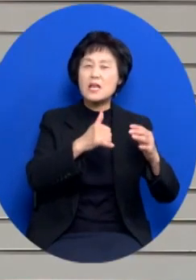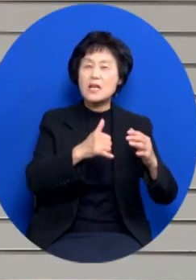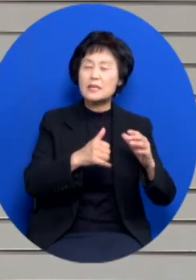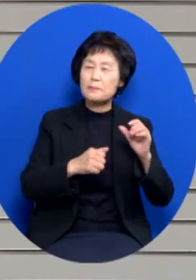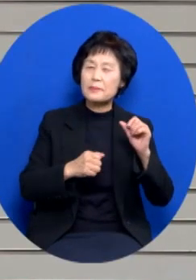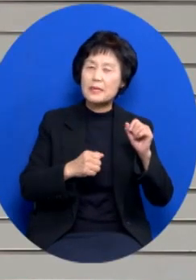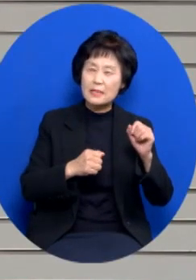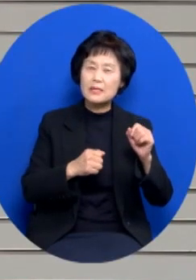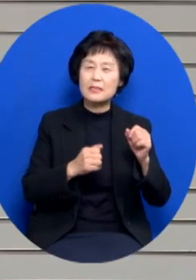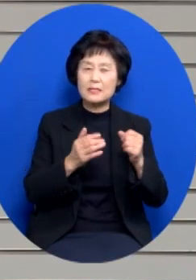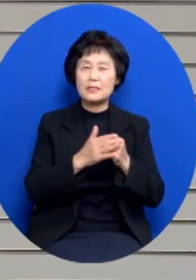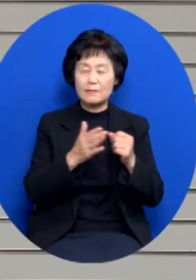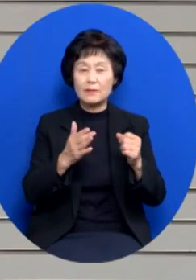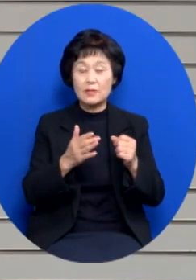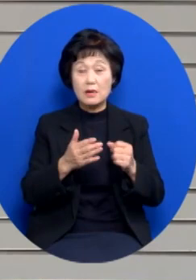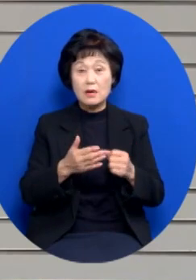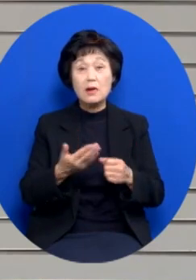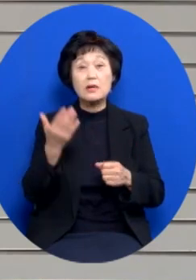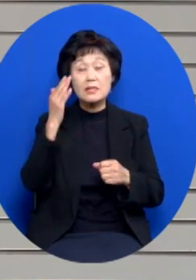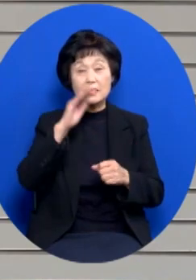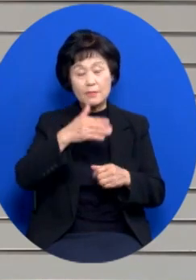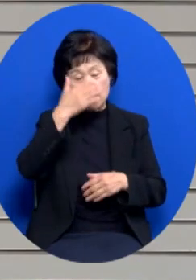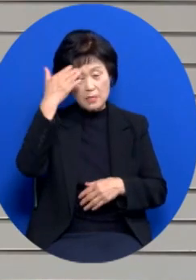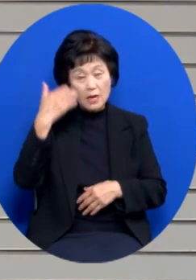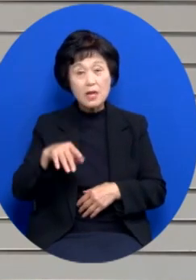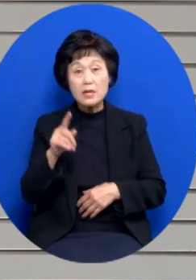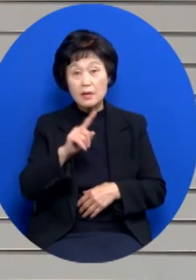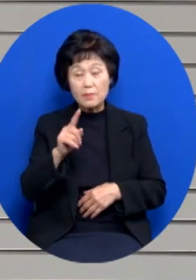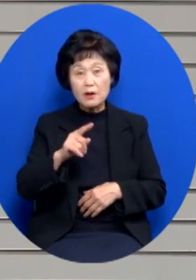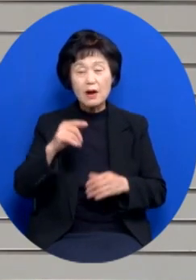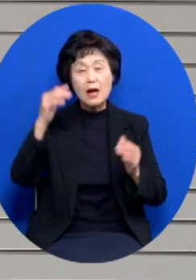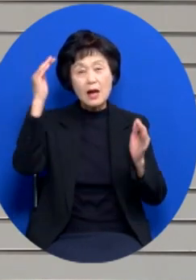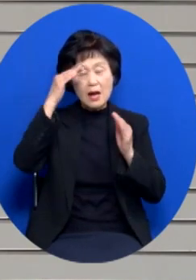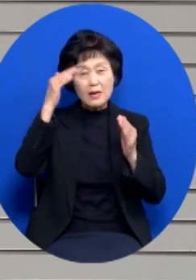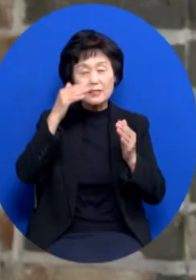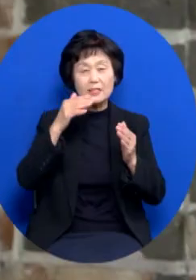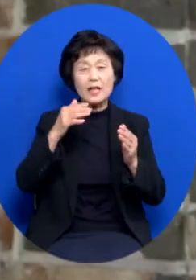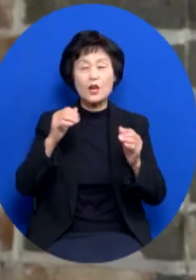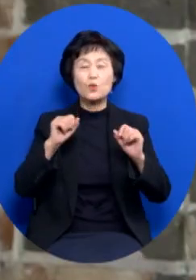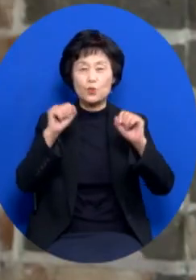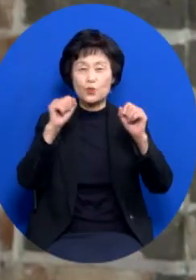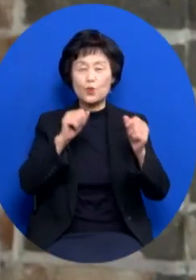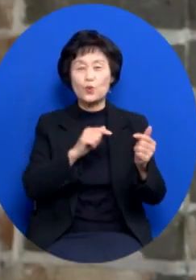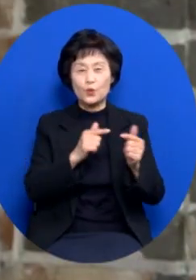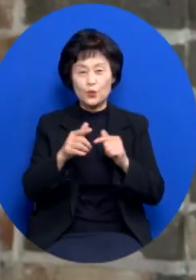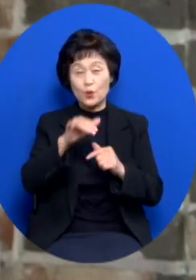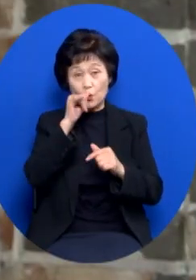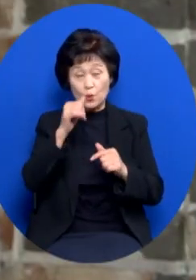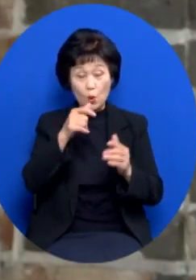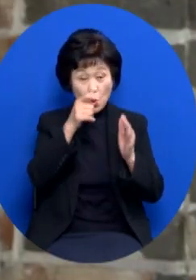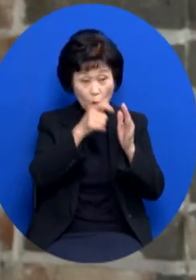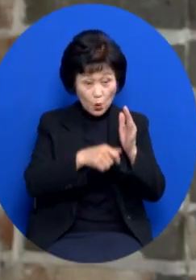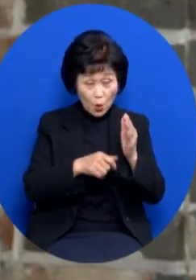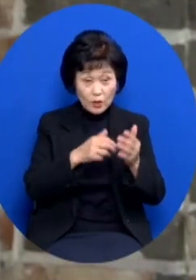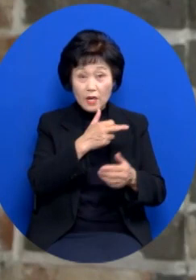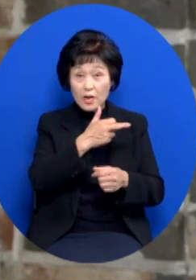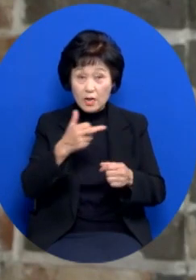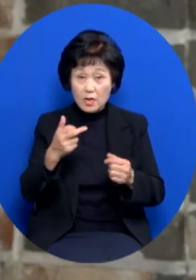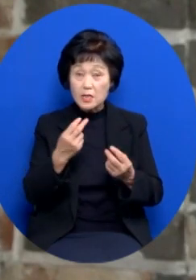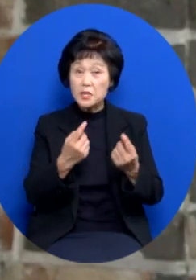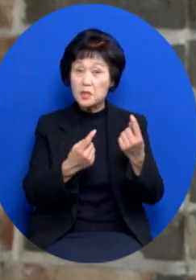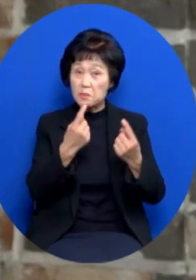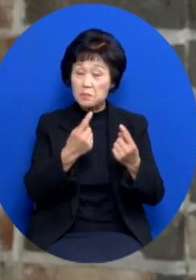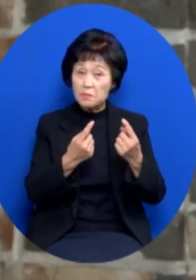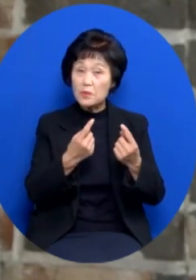그래도 참 다행스럽게도 학생신앙운동, SFC라고 하는 전통적인 기원이 있고 저희 교단 규모에 비해서 총회 교육원이 아마 한국에서